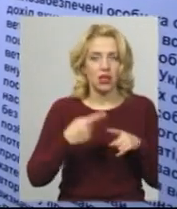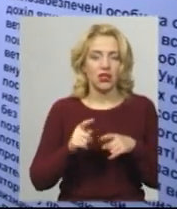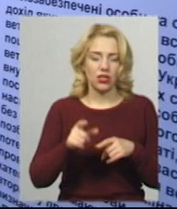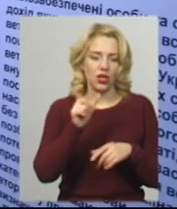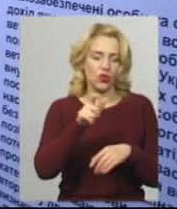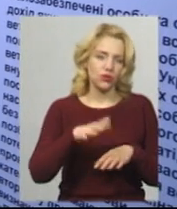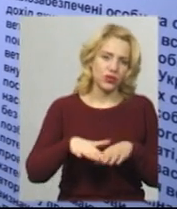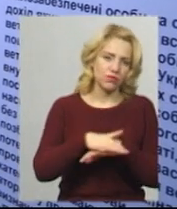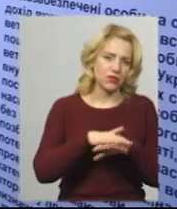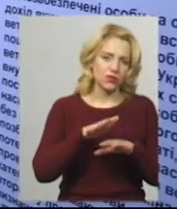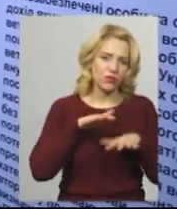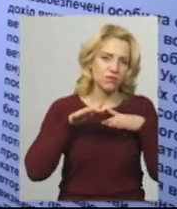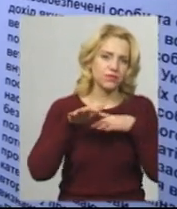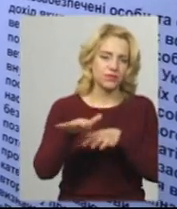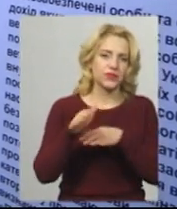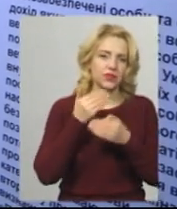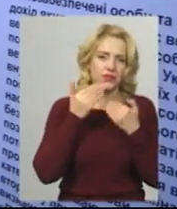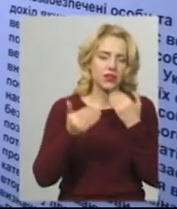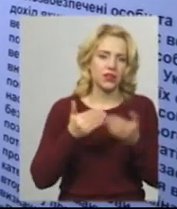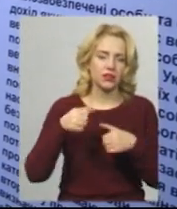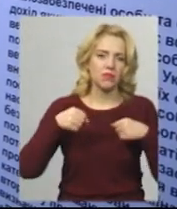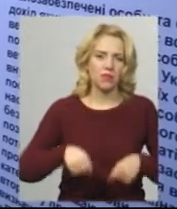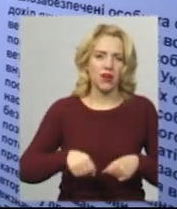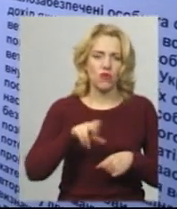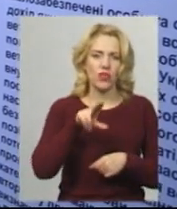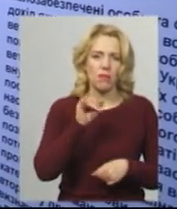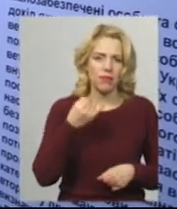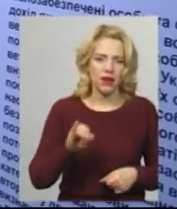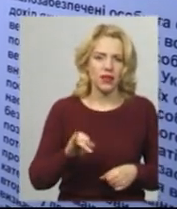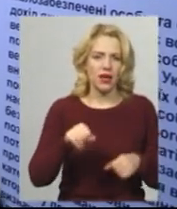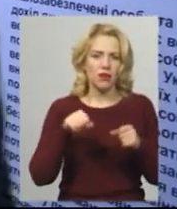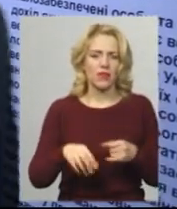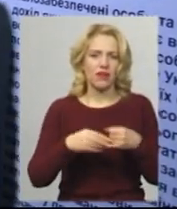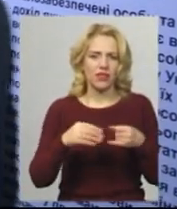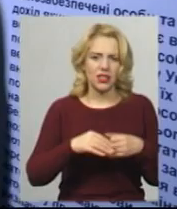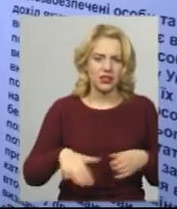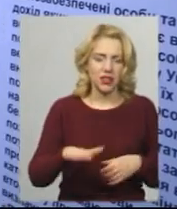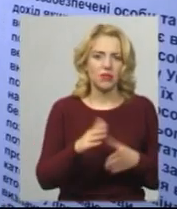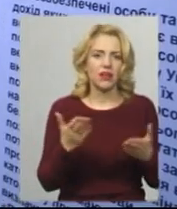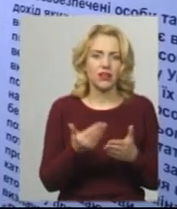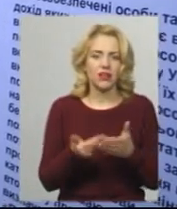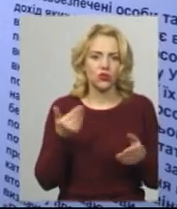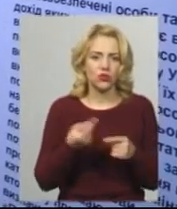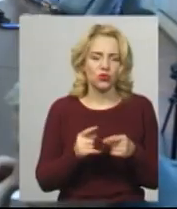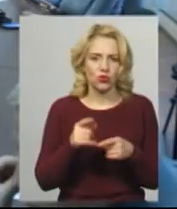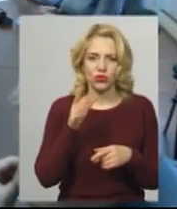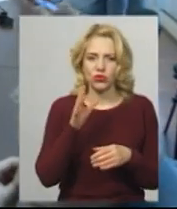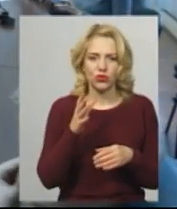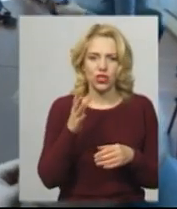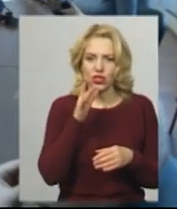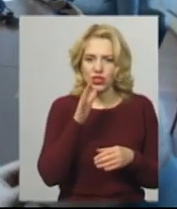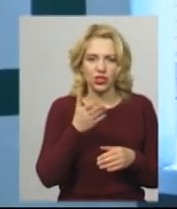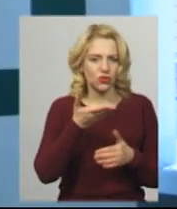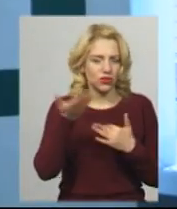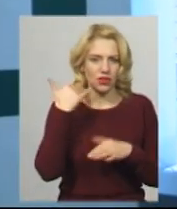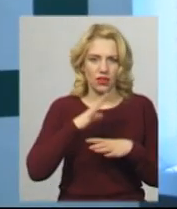пішли масові звернення про поновлення прав на земельні паї, які до цього часу не висувалися ці питання. Андрій